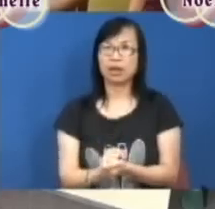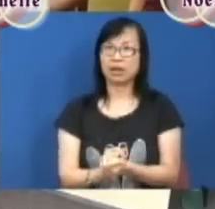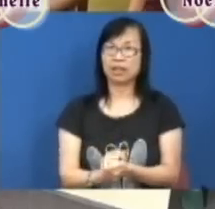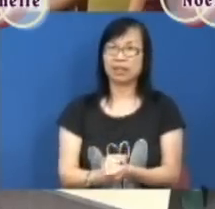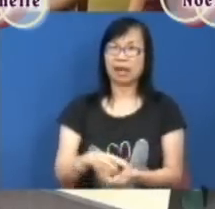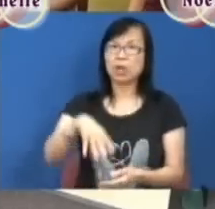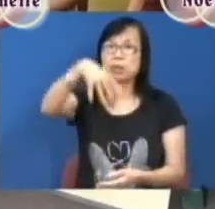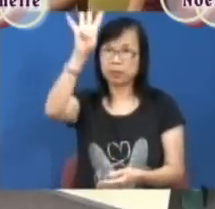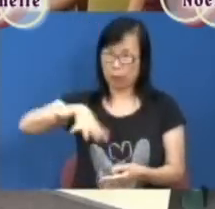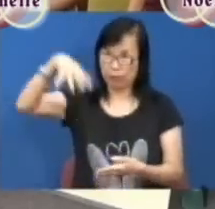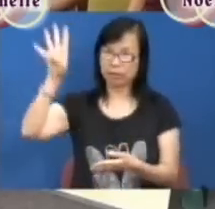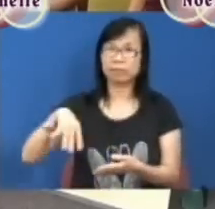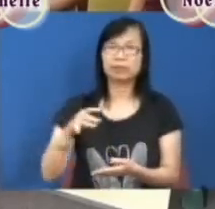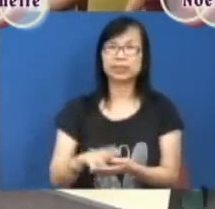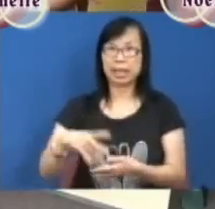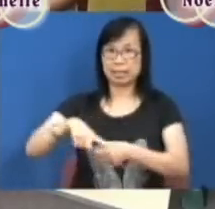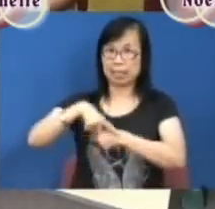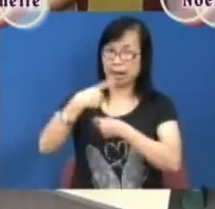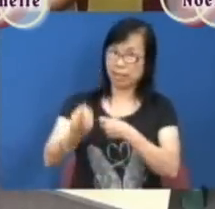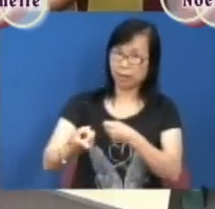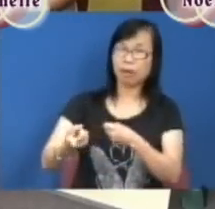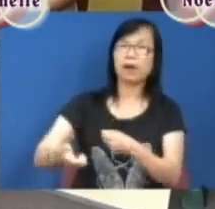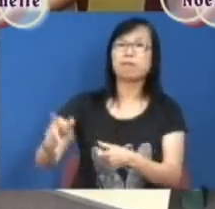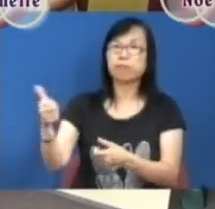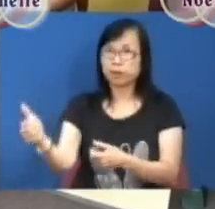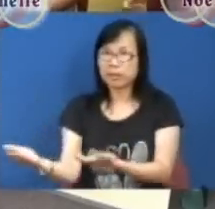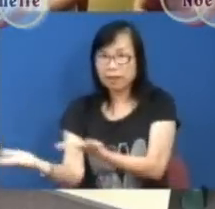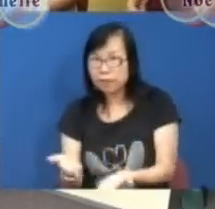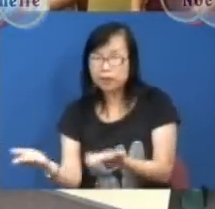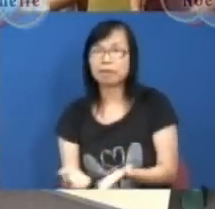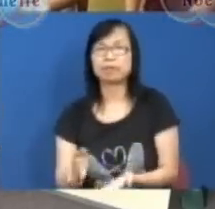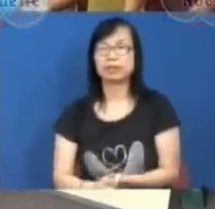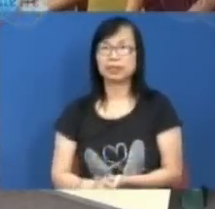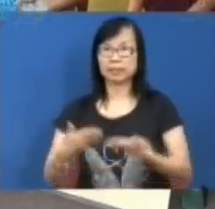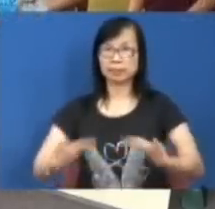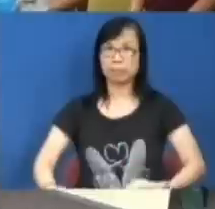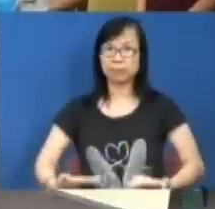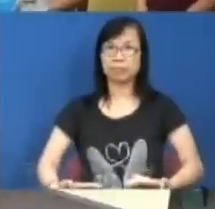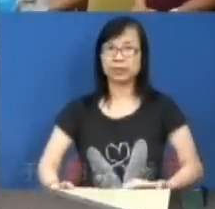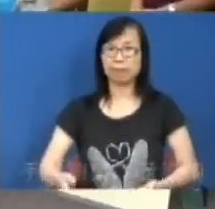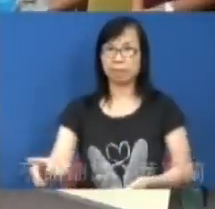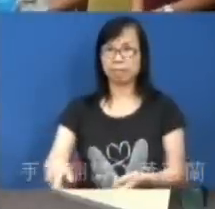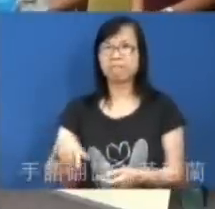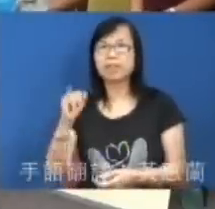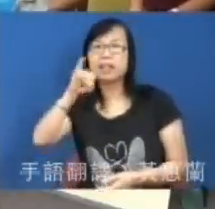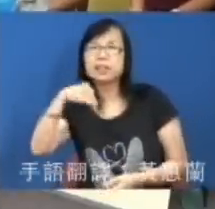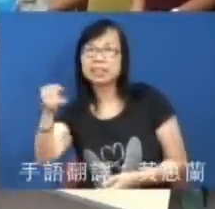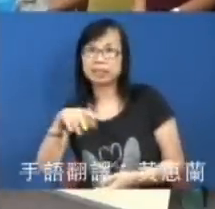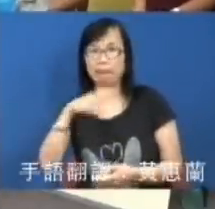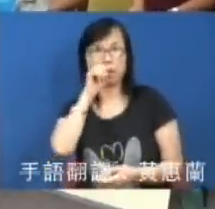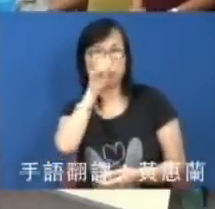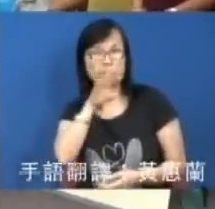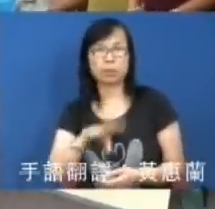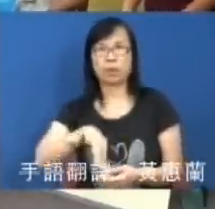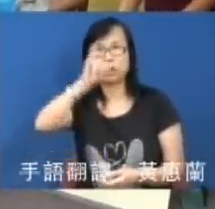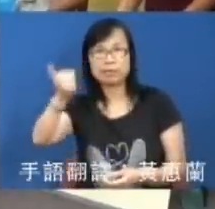啲飲茶物。 多謝你哋。 咁另外咧亦都有 Noel， 歡迎歡迎嚇。咁今日我哋阿蒲職師，我哋咪講緊油漆呢方面，係